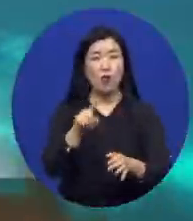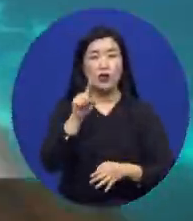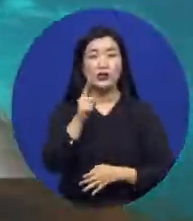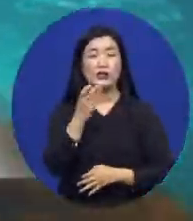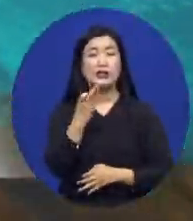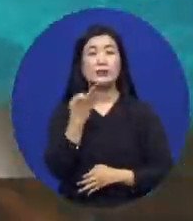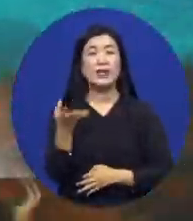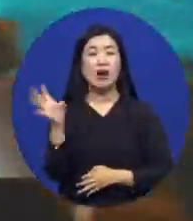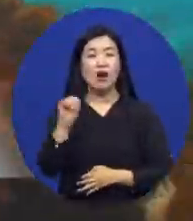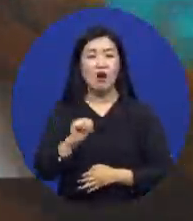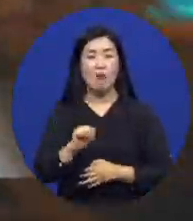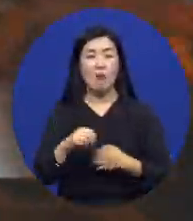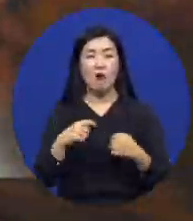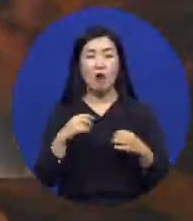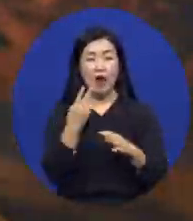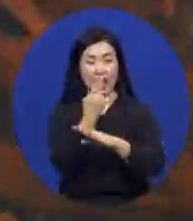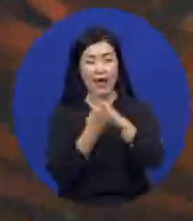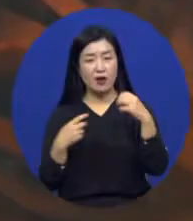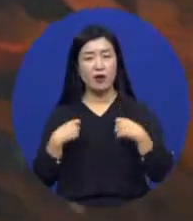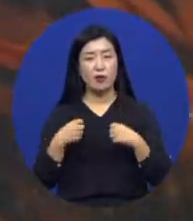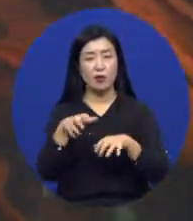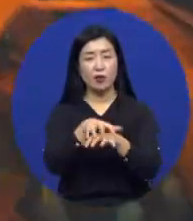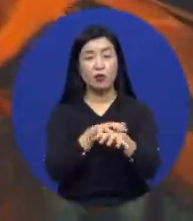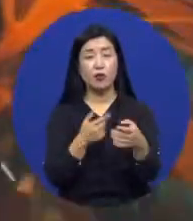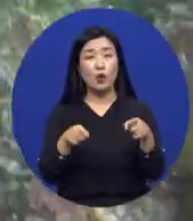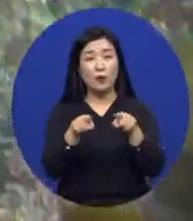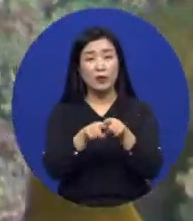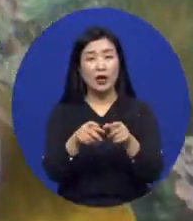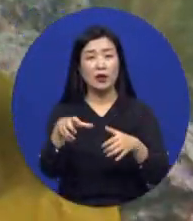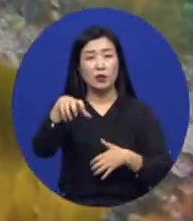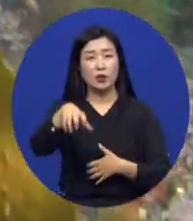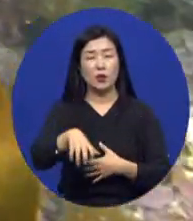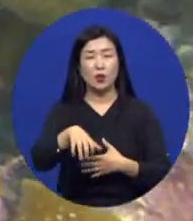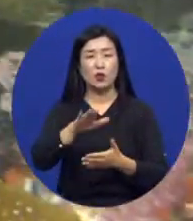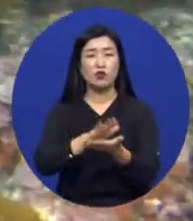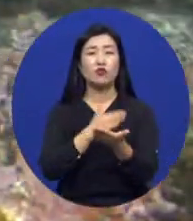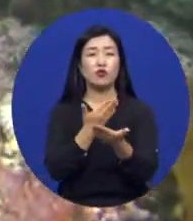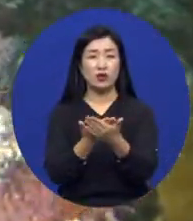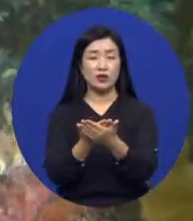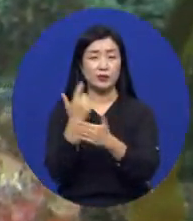해녀 탈의장과 공동작업장 100여 곳의 시설 개선을 지원하기로 했습니다.